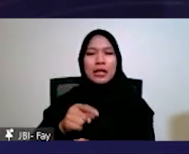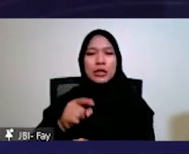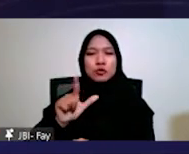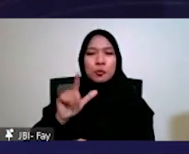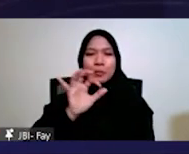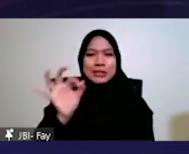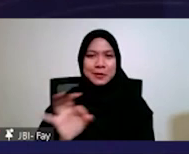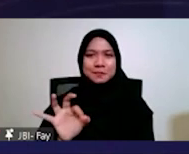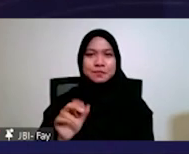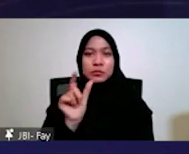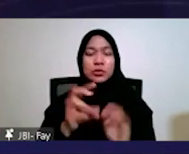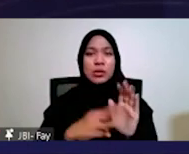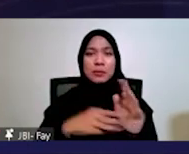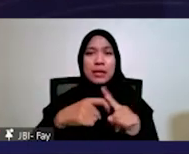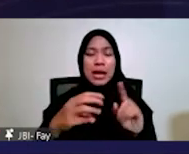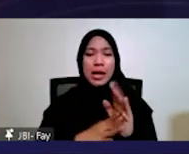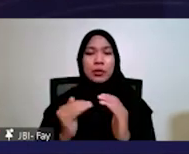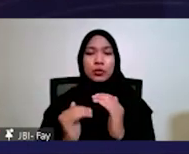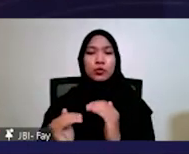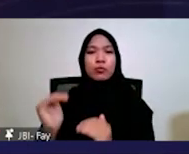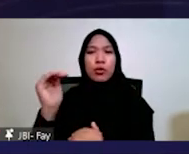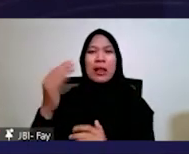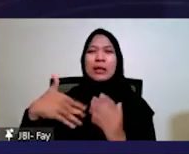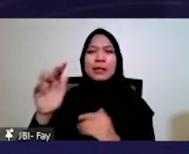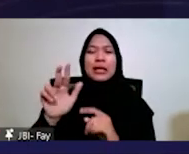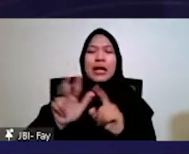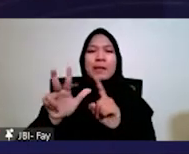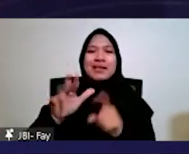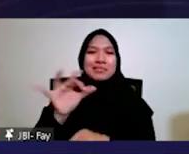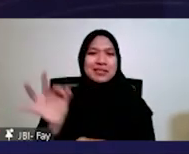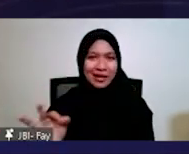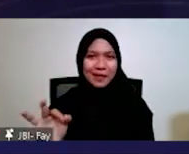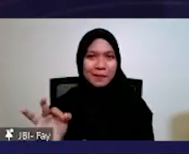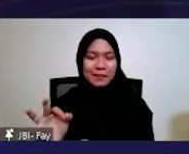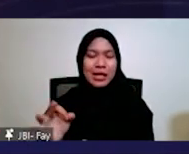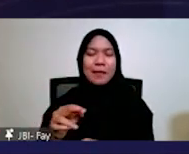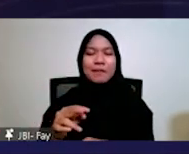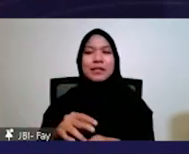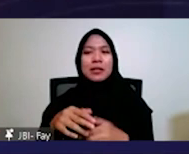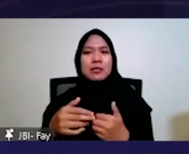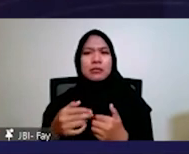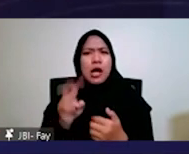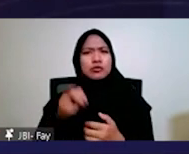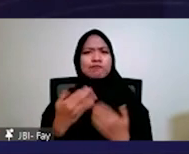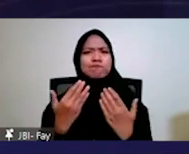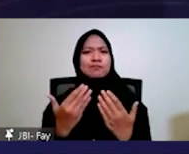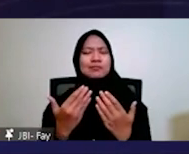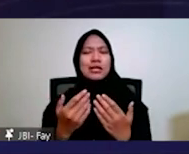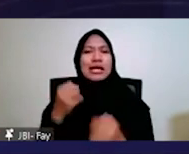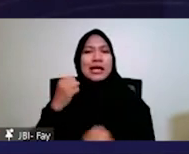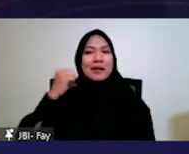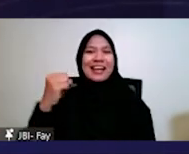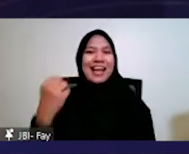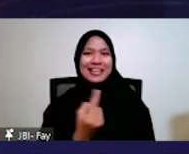bahkan UMKM kreditnya tumbuh lebih dari 18 persen Nah ini juga patut kita syukuri dari kemerdekaan